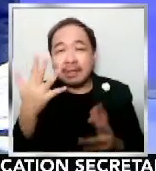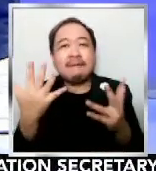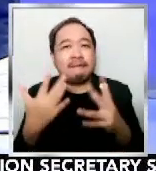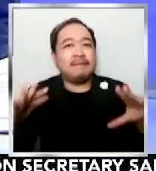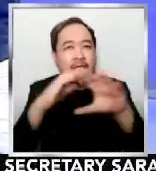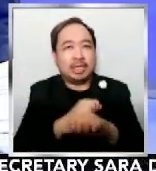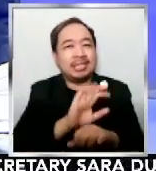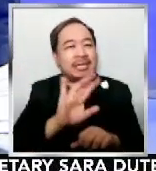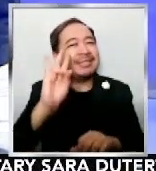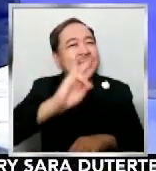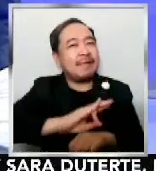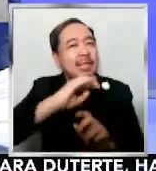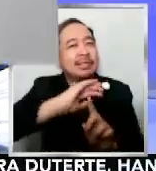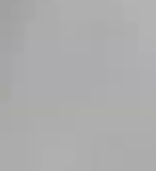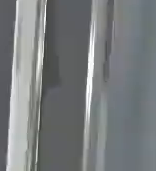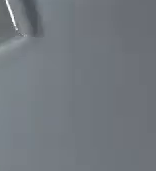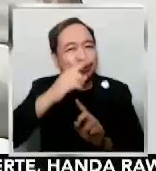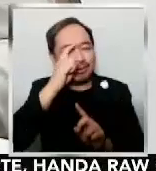isolation. Yan ang tinutukan ni Ivan Mayrina.